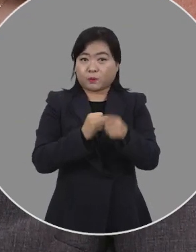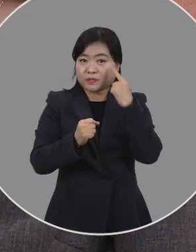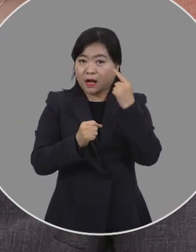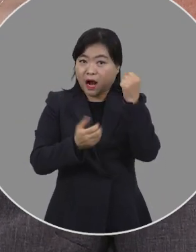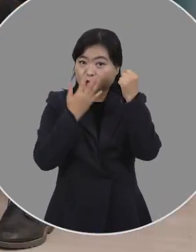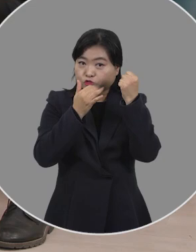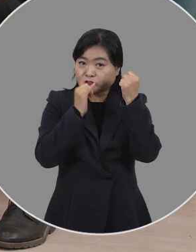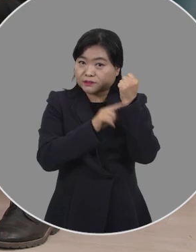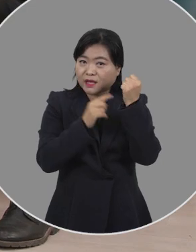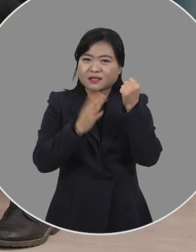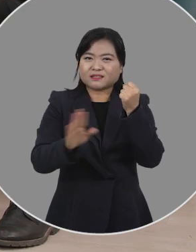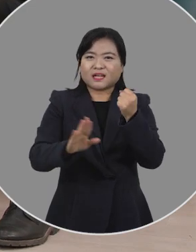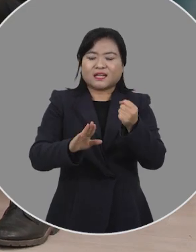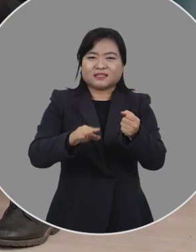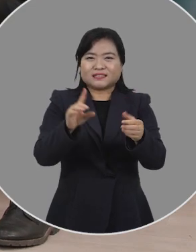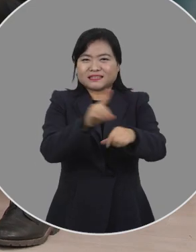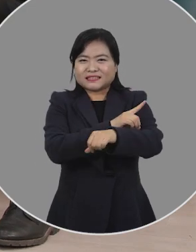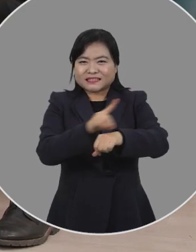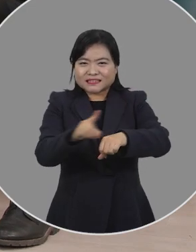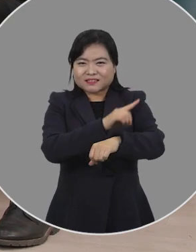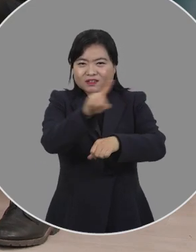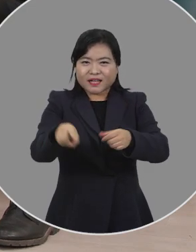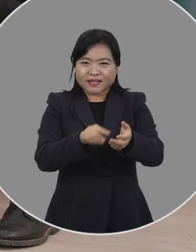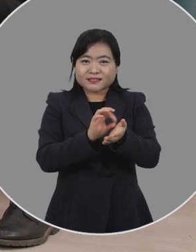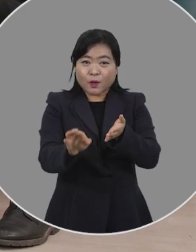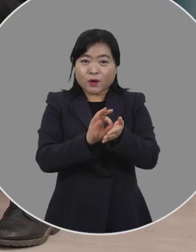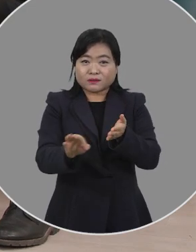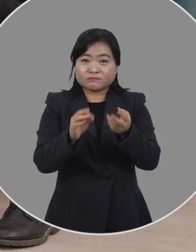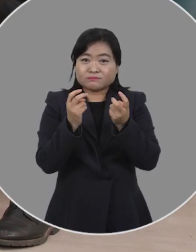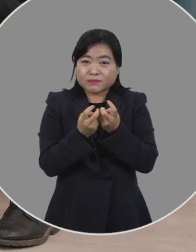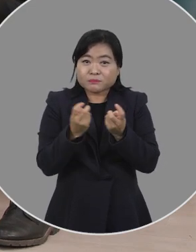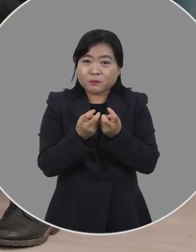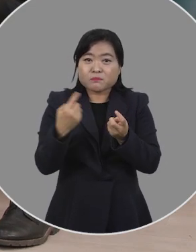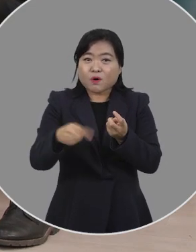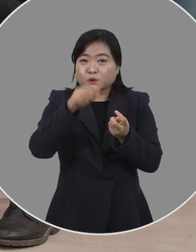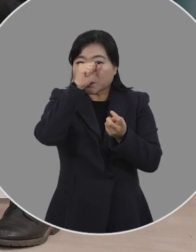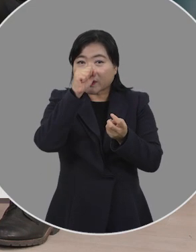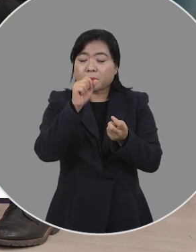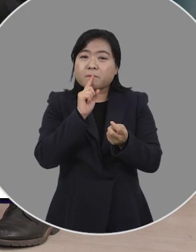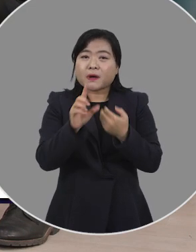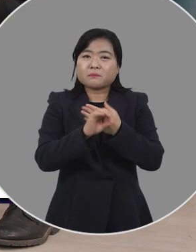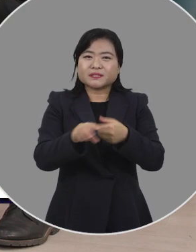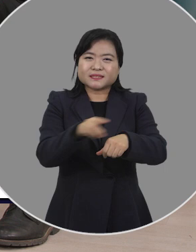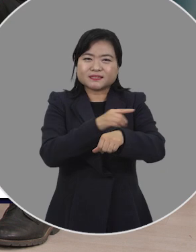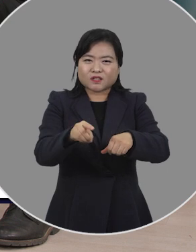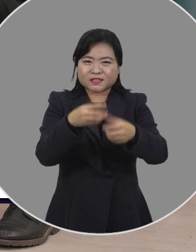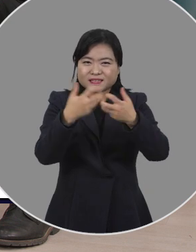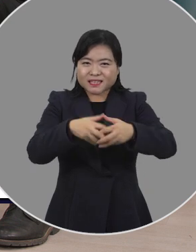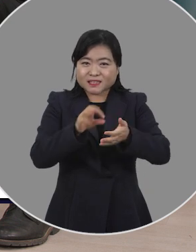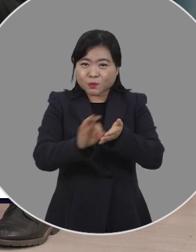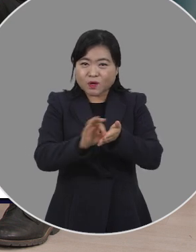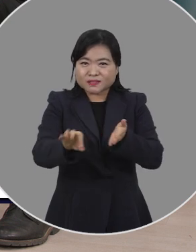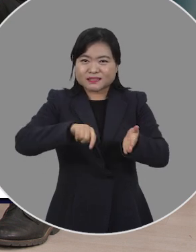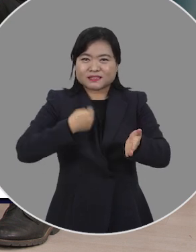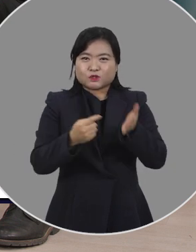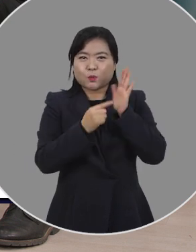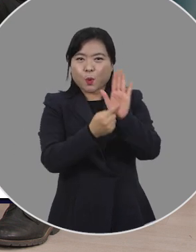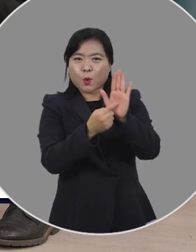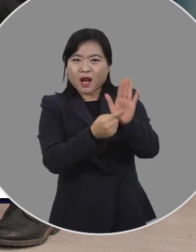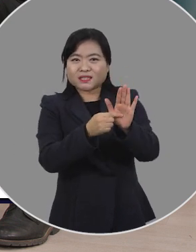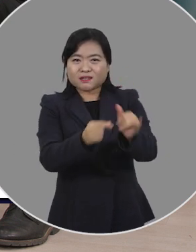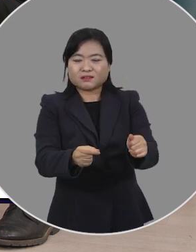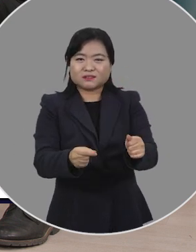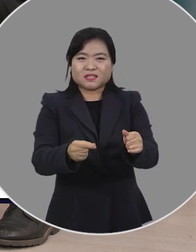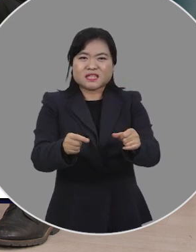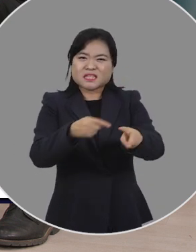그게 아니라 디지털 리터러시라고 했을 때 이제 좁게 말하면은 그거는 뭐 디지털 기기를 이용하고 거기서 스스로를 표현하는